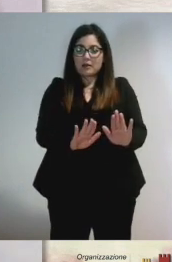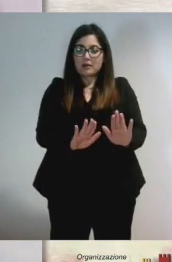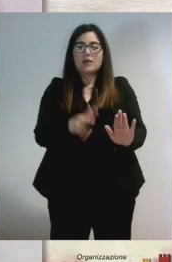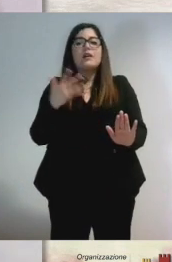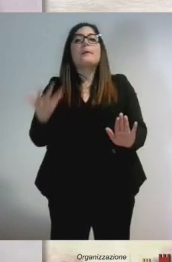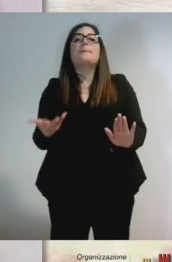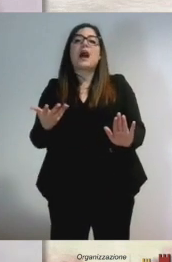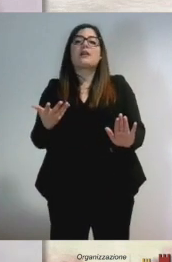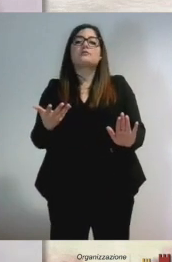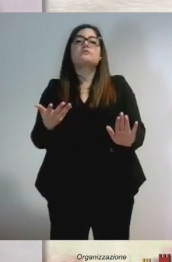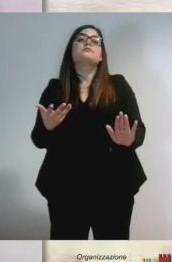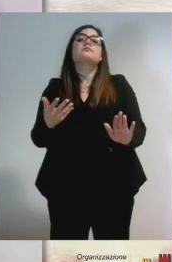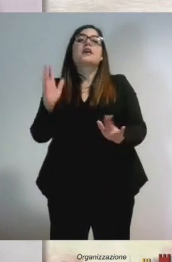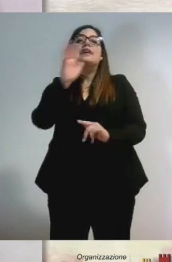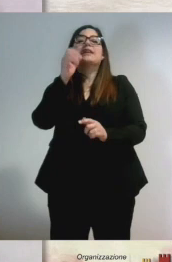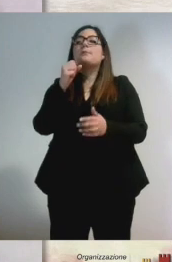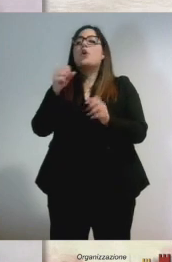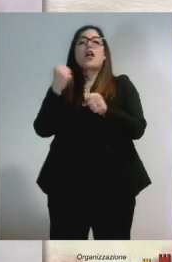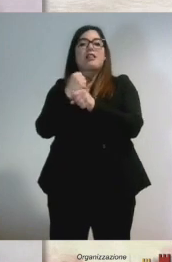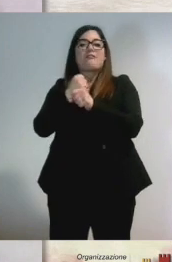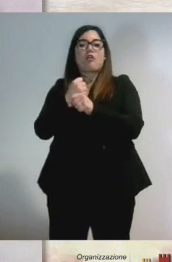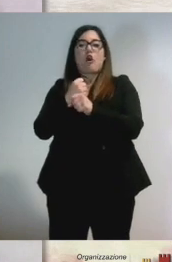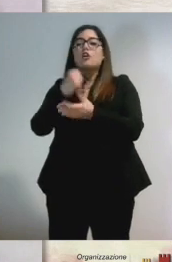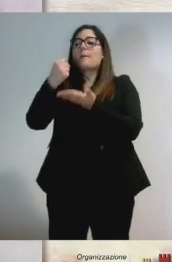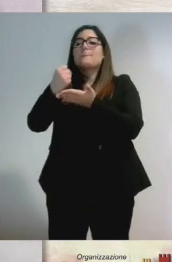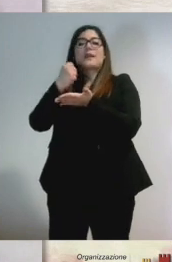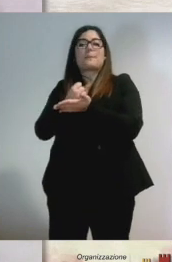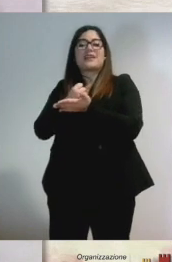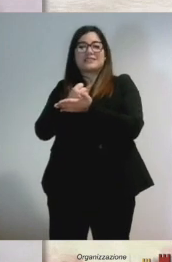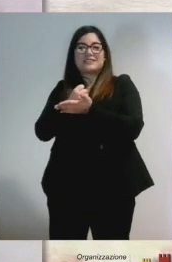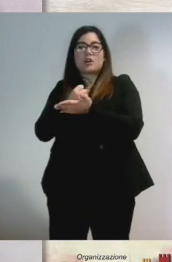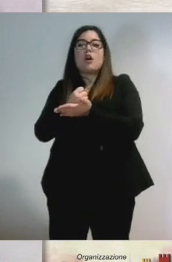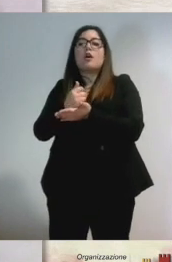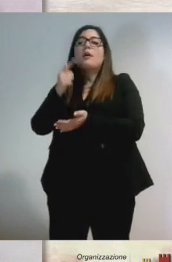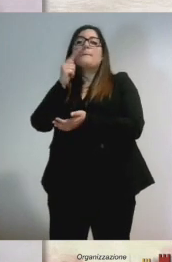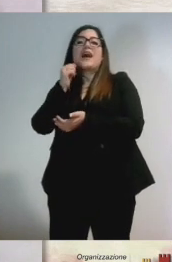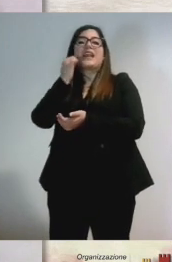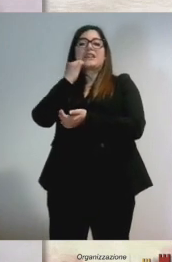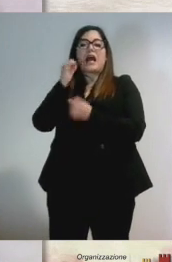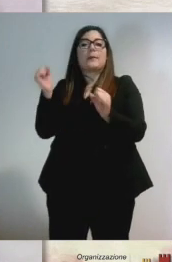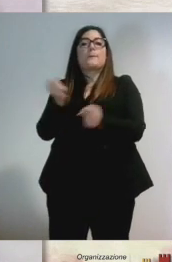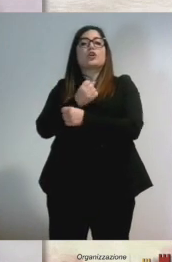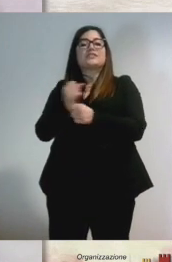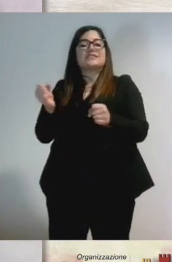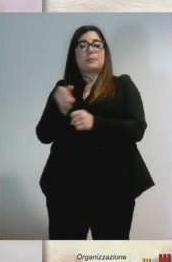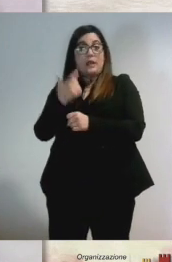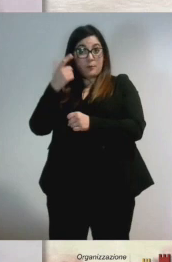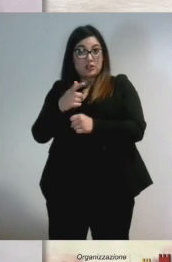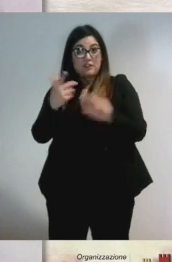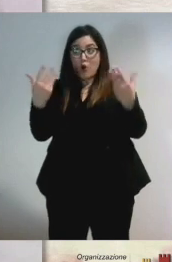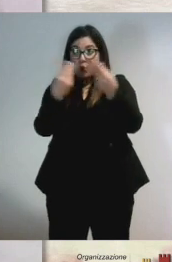congedi parentali perché risulta all'anagrafe unita civilmente con Nicoletta e quindi gliele danno la metà